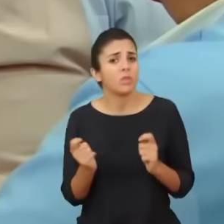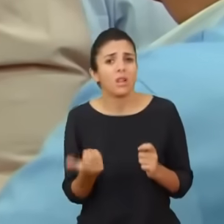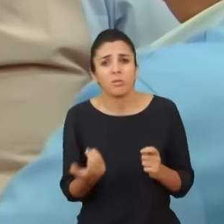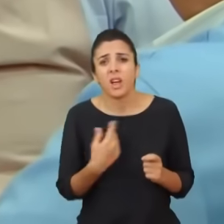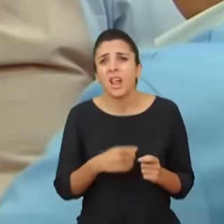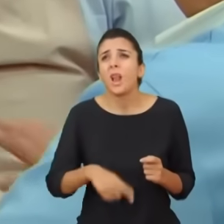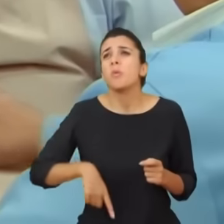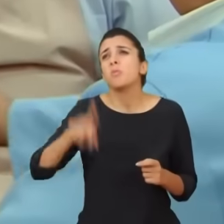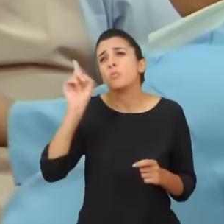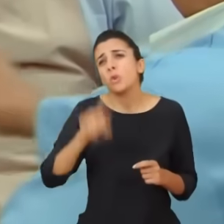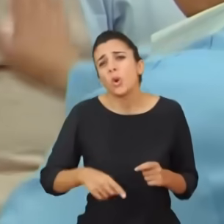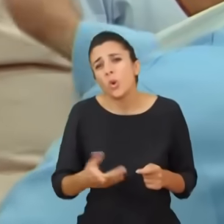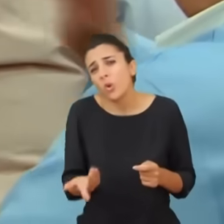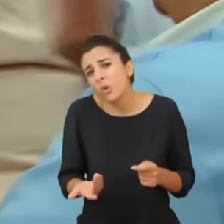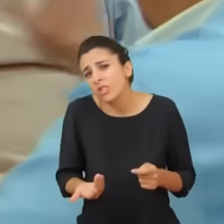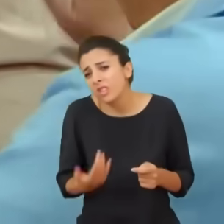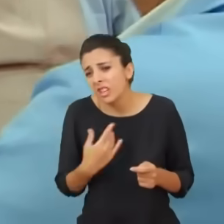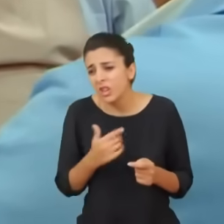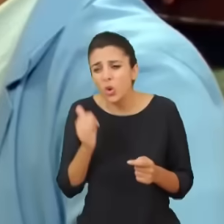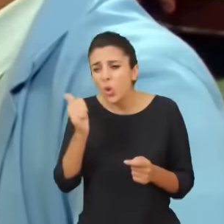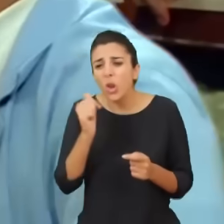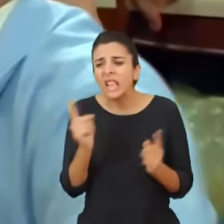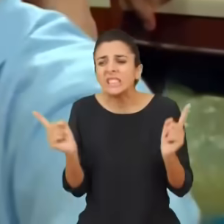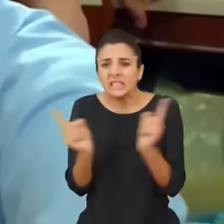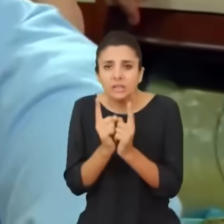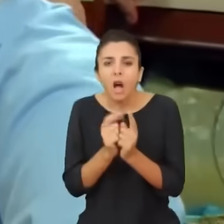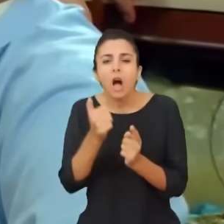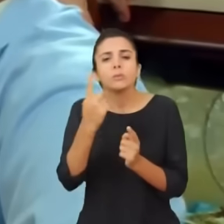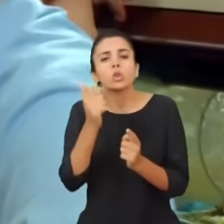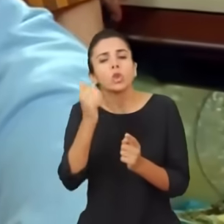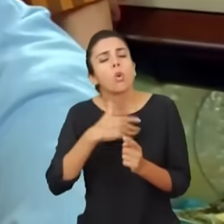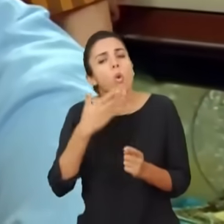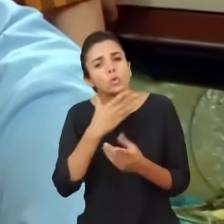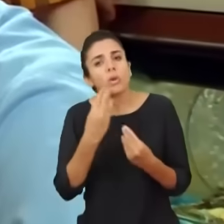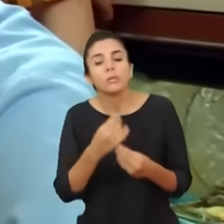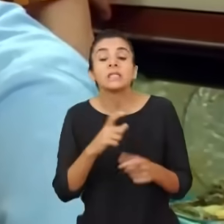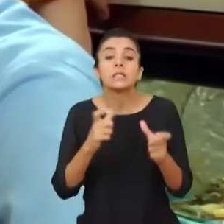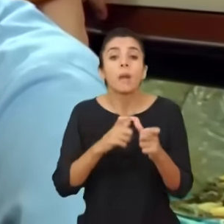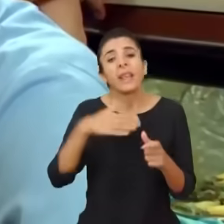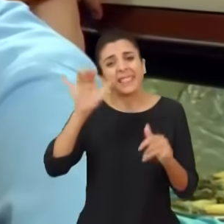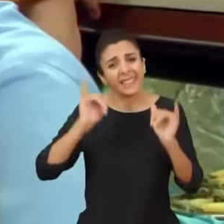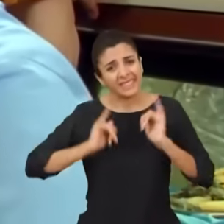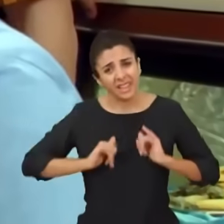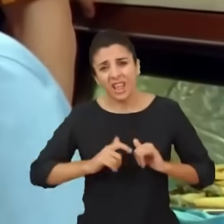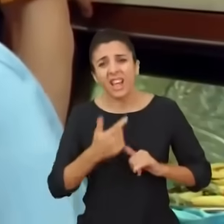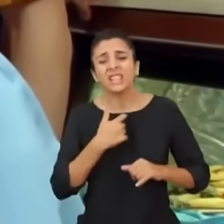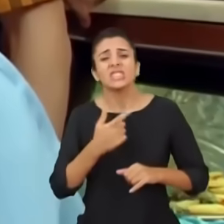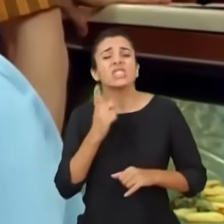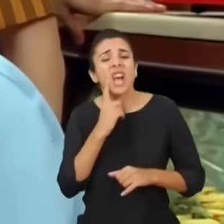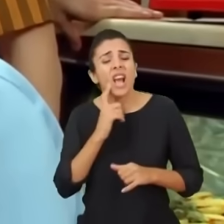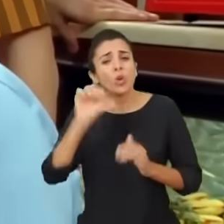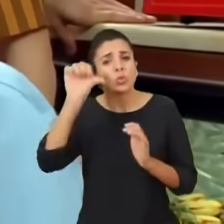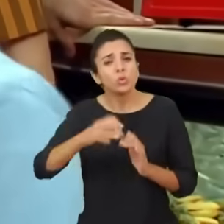günler kısaldığında tutarım 61 günde ki ya. Tamam hadi. Sami, sen çık bir dinlen oğlum biraz. Bak şekerin düşmüş işte, üfle